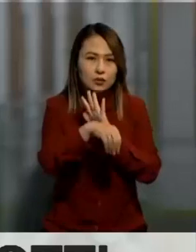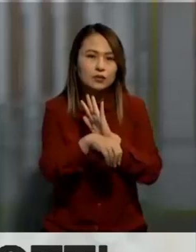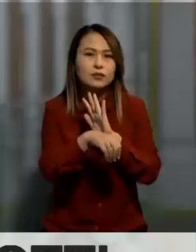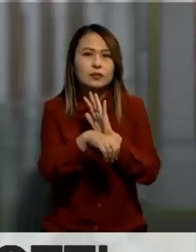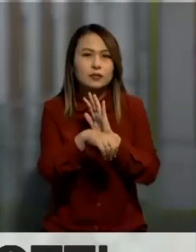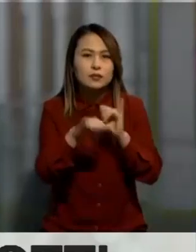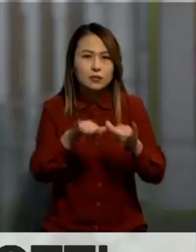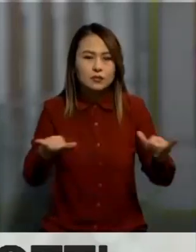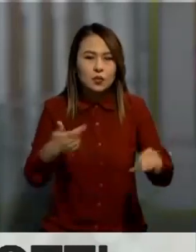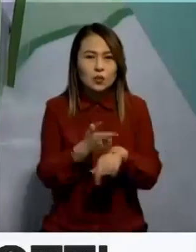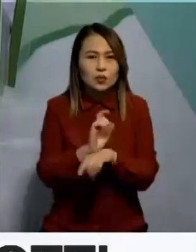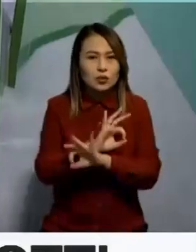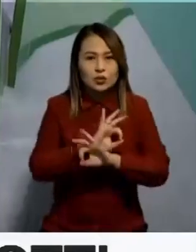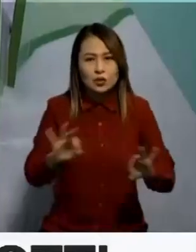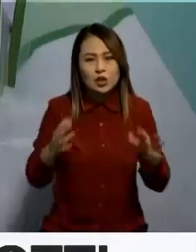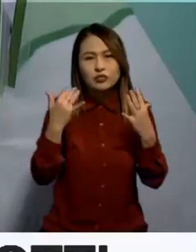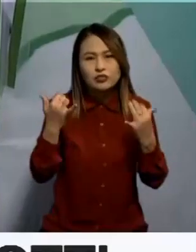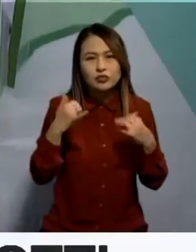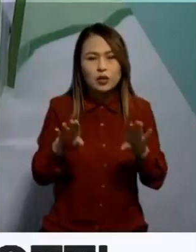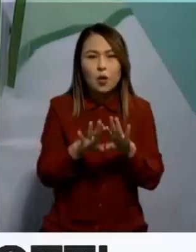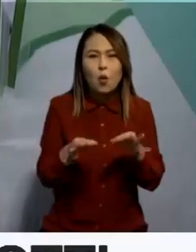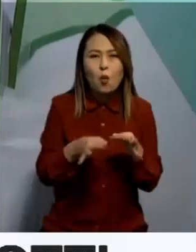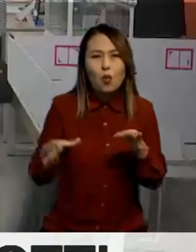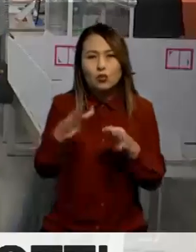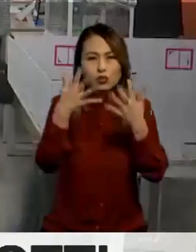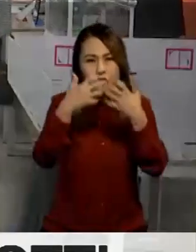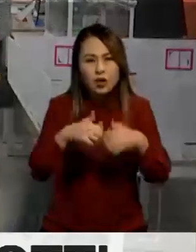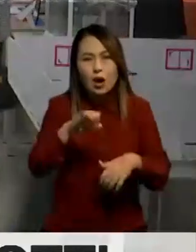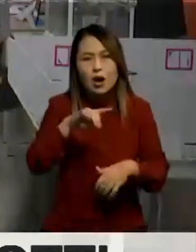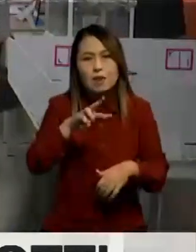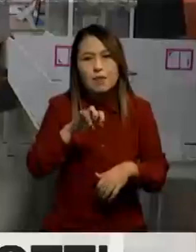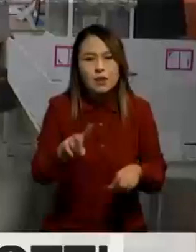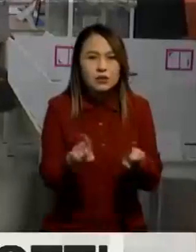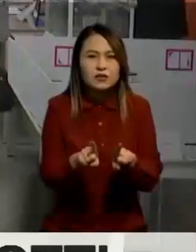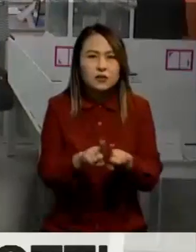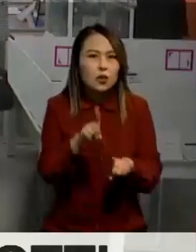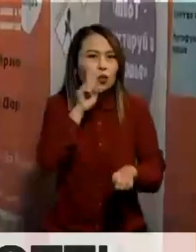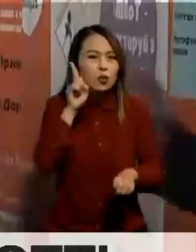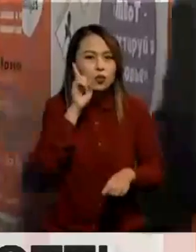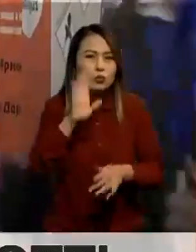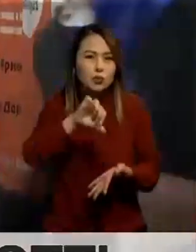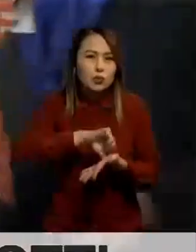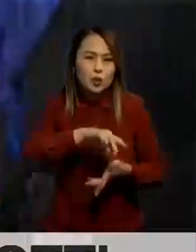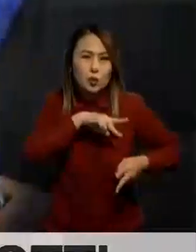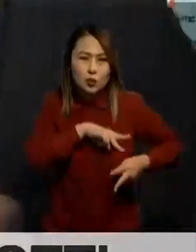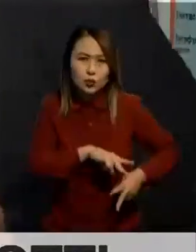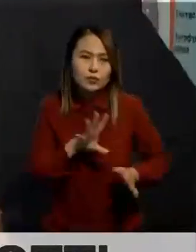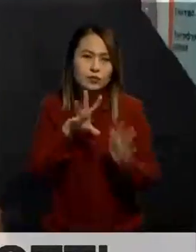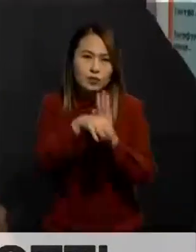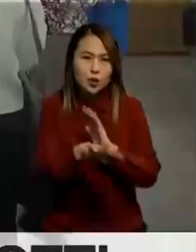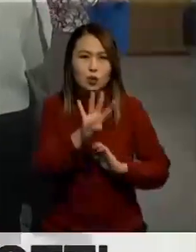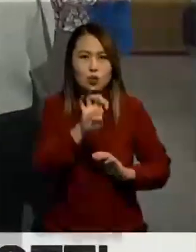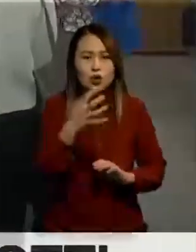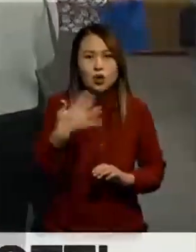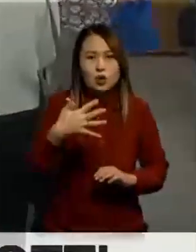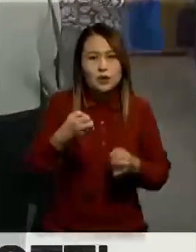тәжірибені таратуға өте жақсы деп ойлаймын. Айталық, бүгінде облыс бойынша Арман сияқты 1200-ге жуық жас педагог еңбек етеді. Биыл олардың қатары тағы